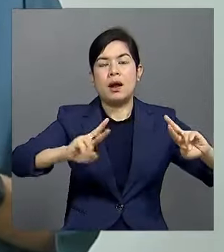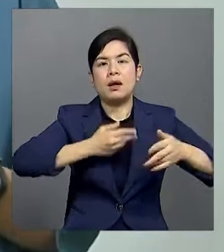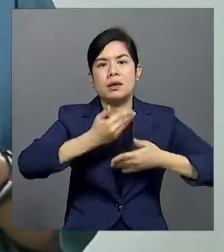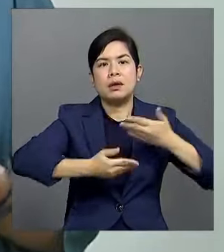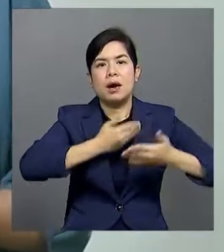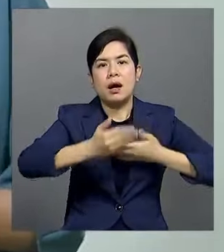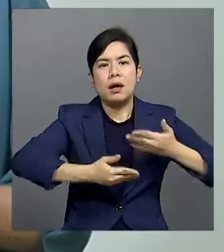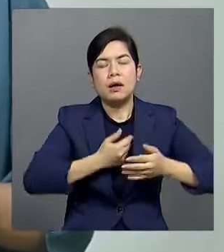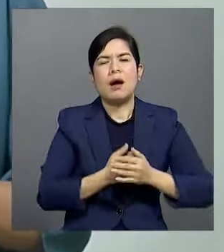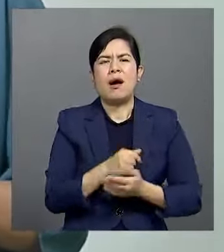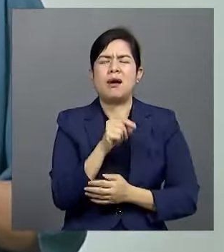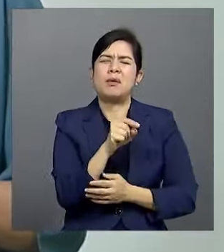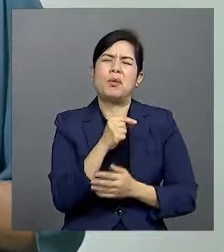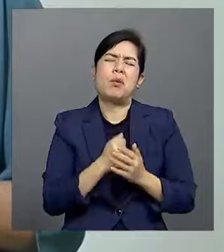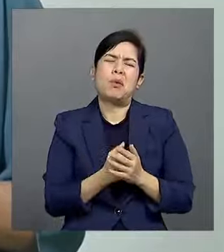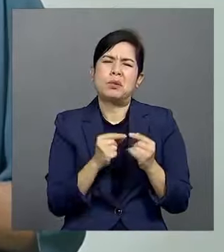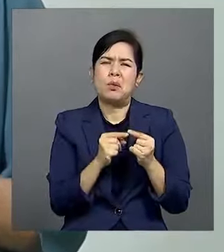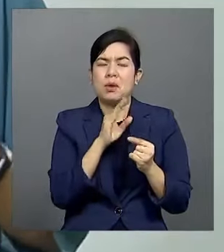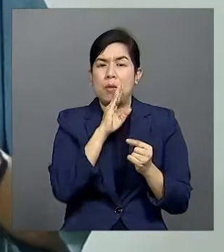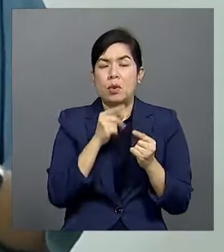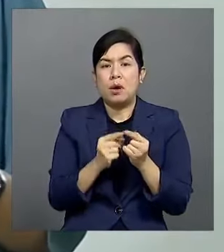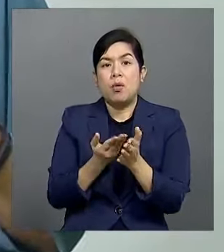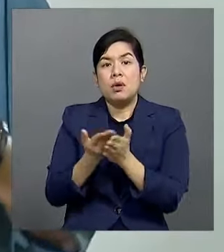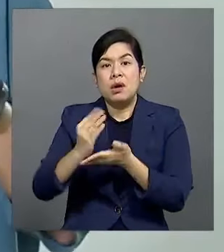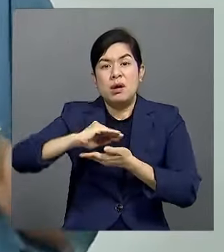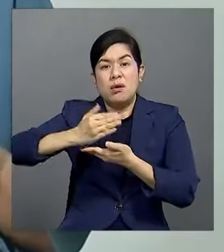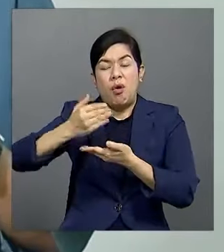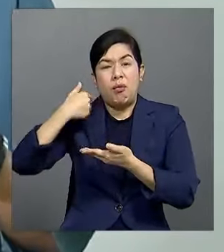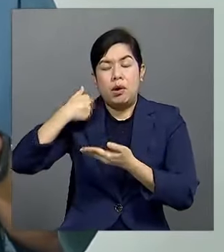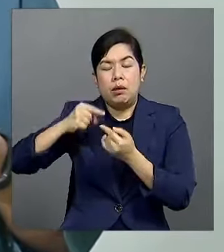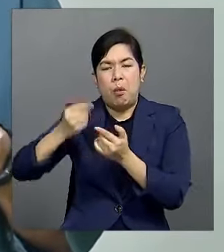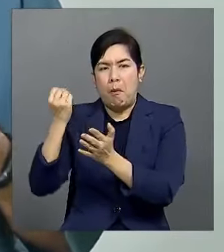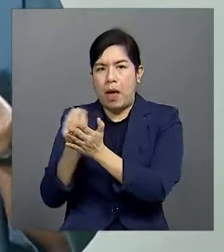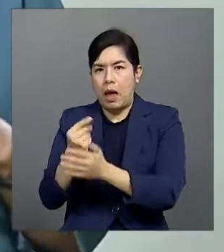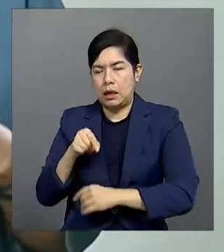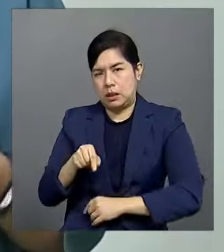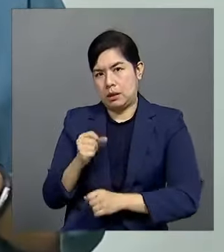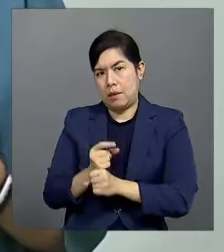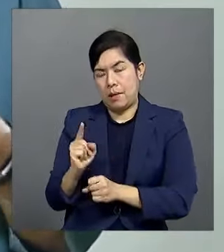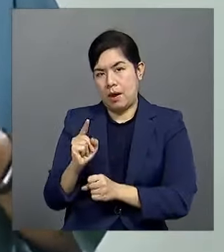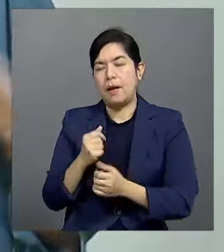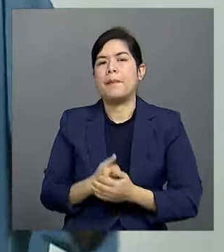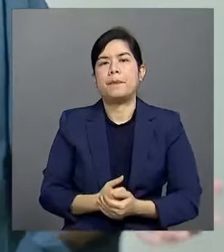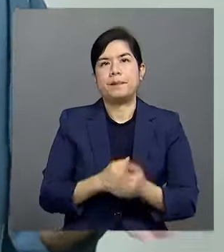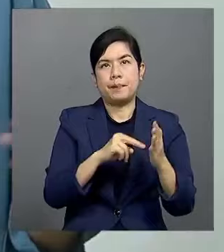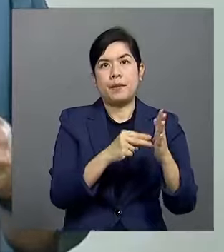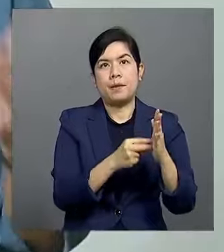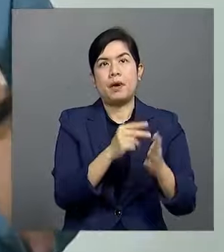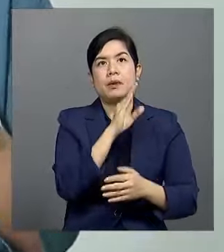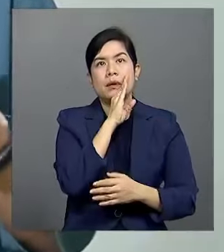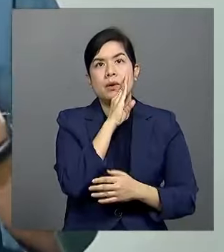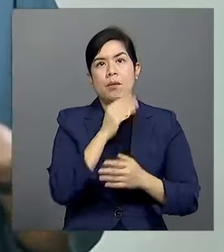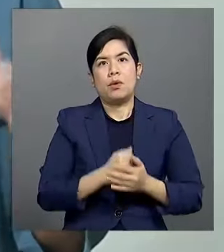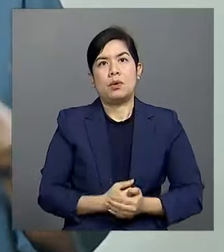ได้ของที่มันดีต่อสิ่งแวดล้อมเป็นมิตรต่อสิ่งแวดล้อมเนี่ยจริงๆแล้วเวลาต้นทุนสูงขึ้นเนี่ยเขาก็จะมีการให้ผู้บริโภคใช่